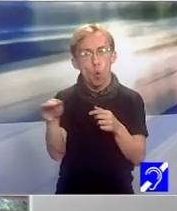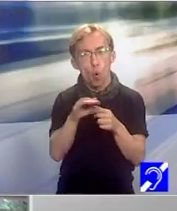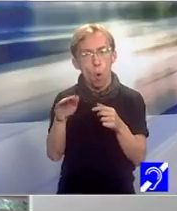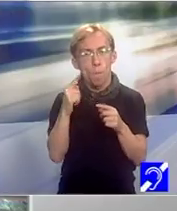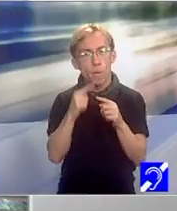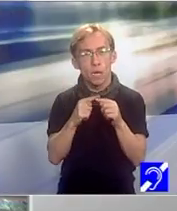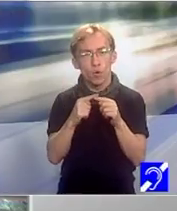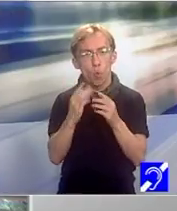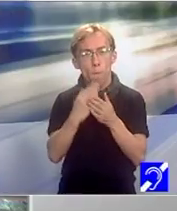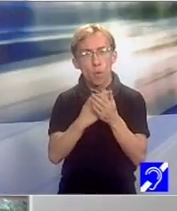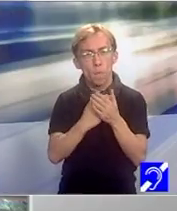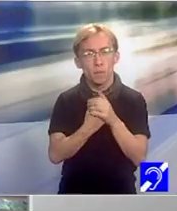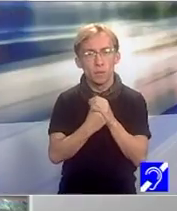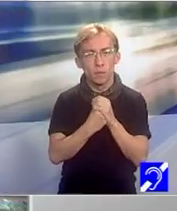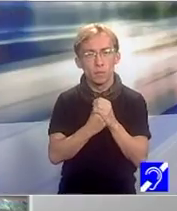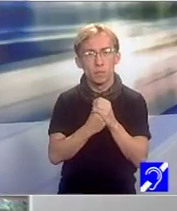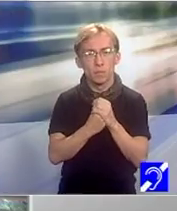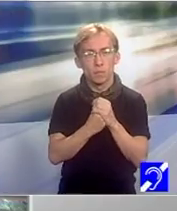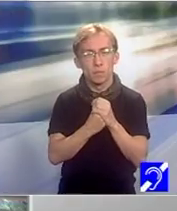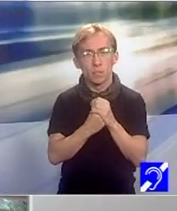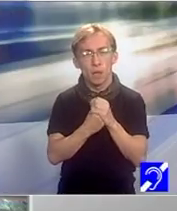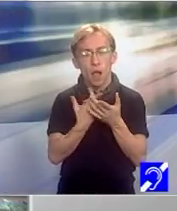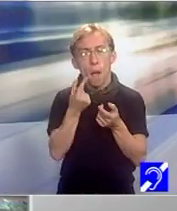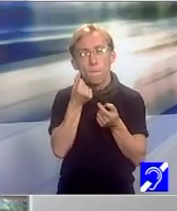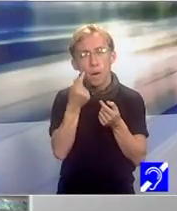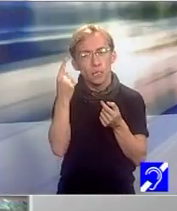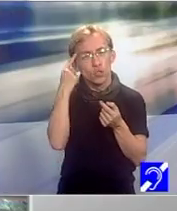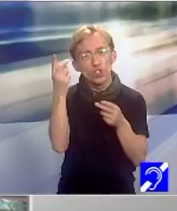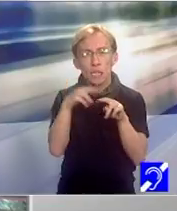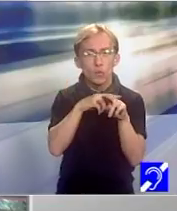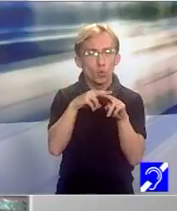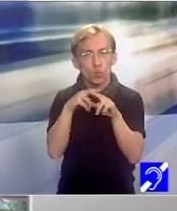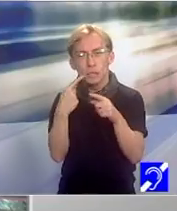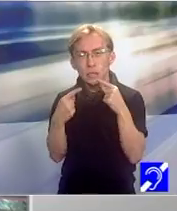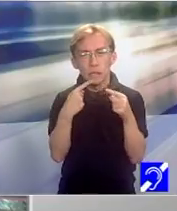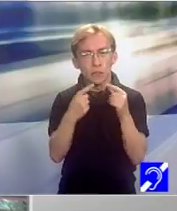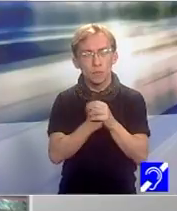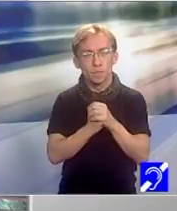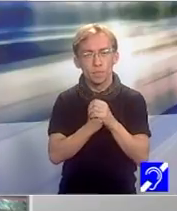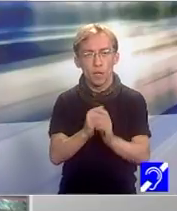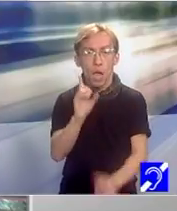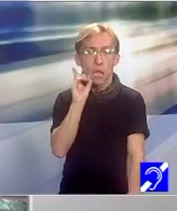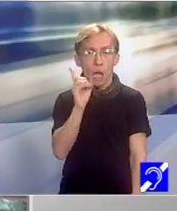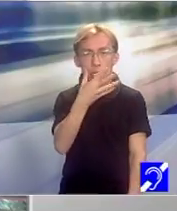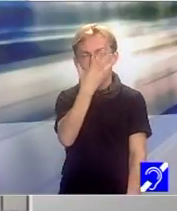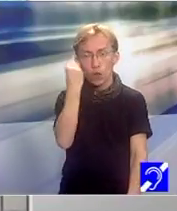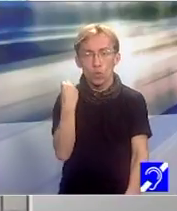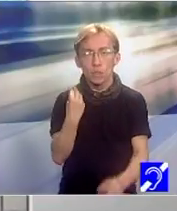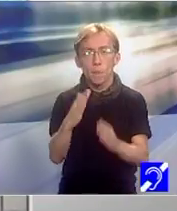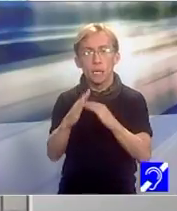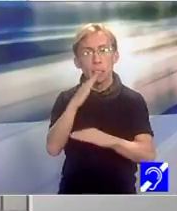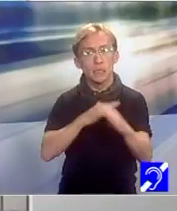se confrunte cu anumite probleme în care părintele nici nu știe cum să-l ajute sau să-l îndrume. Și să nu uităm că dizabilitatea